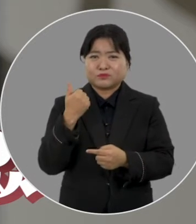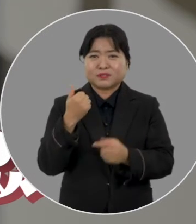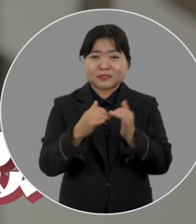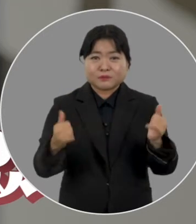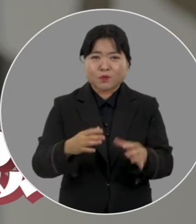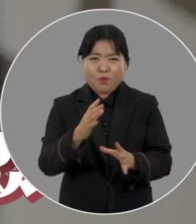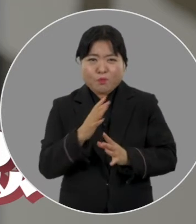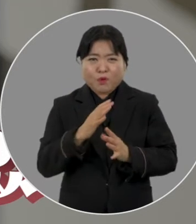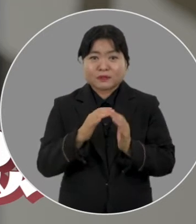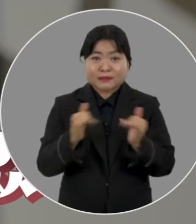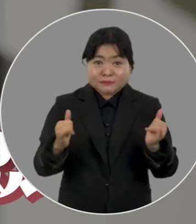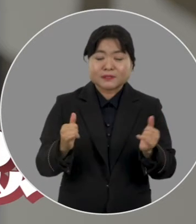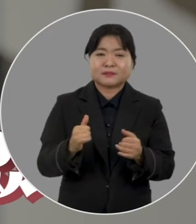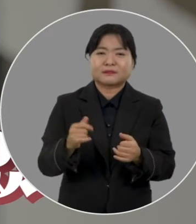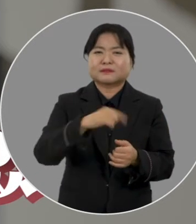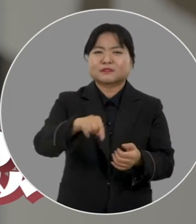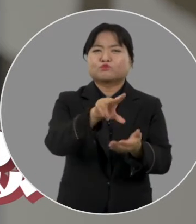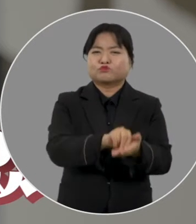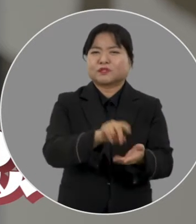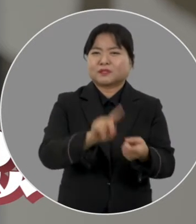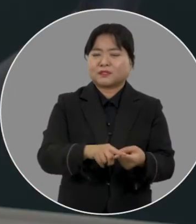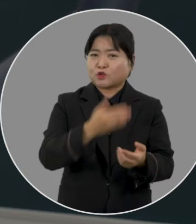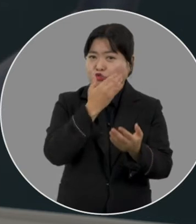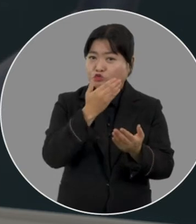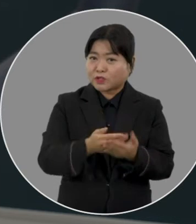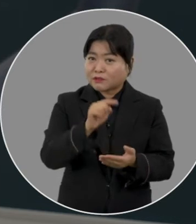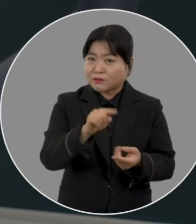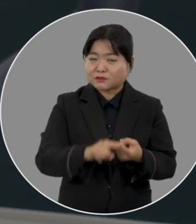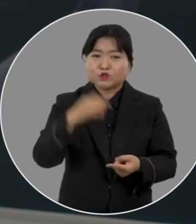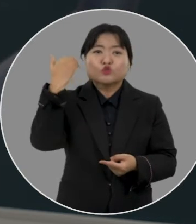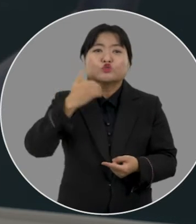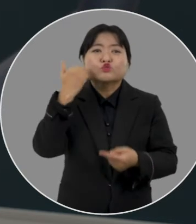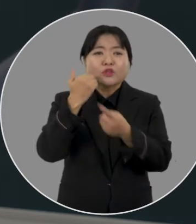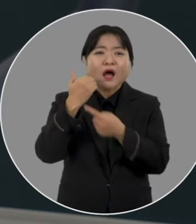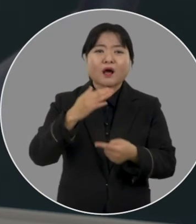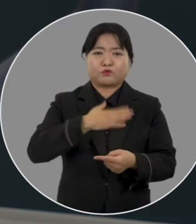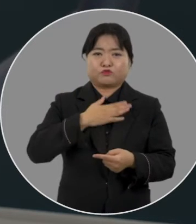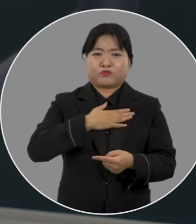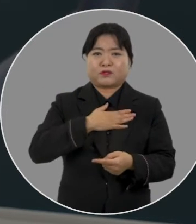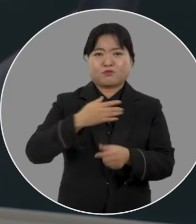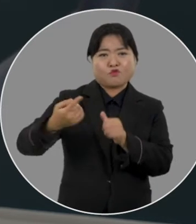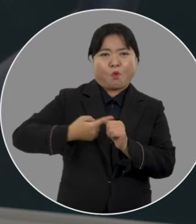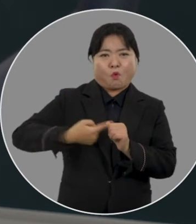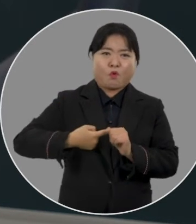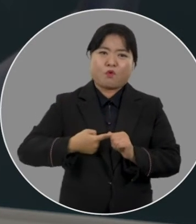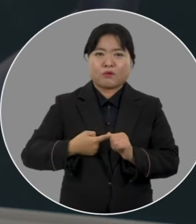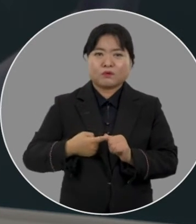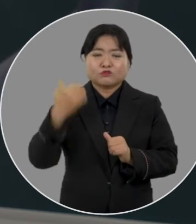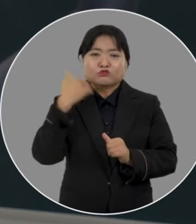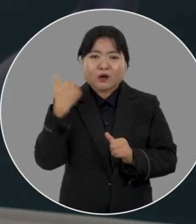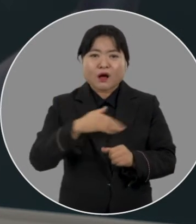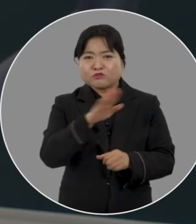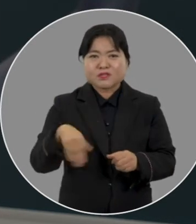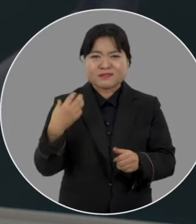질렸던 사람들한테 그 문제, 중요했던 것은 누가 우리의 욕을 먹어야 되느냐,